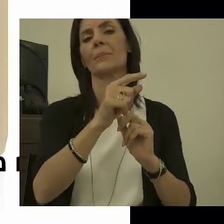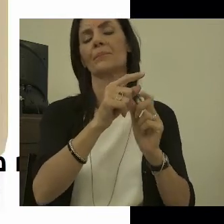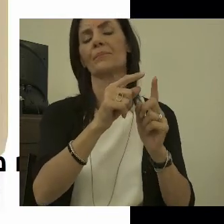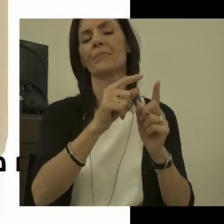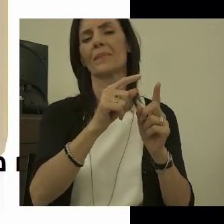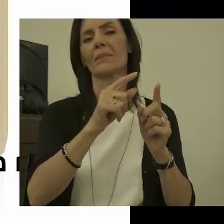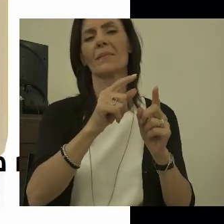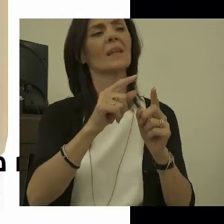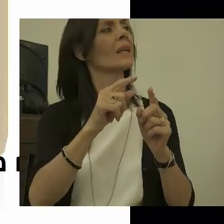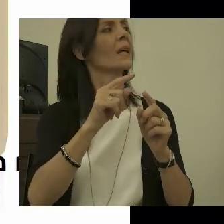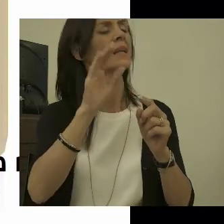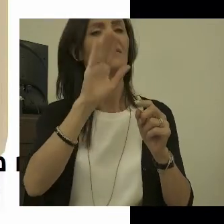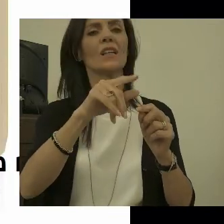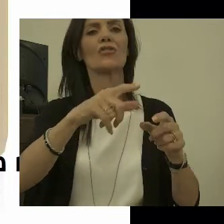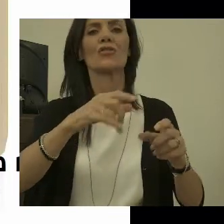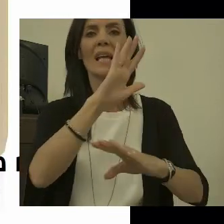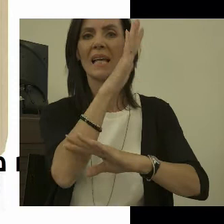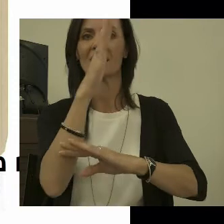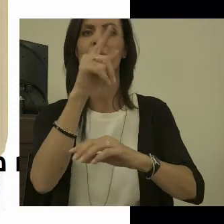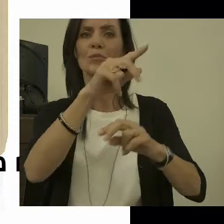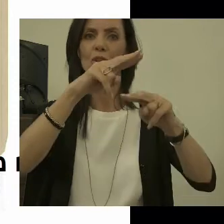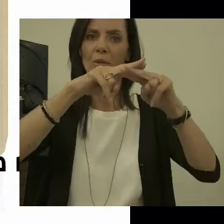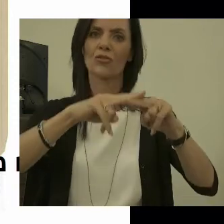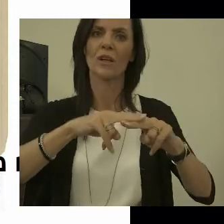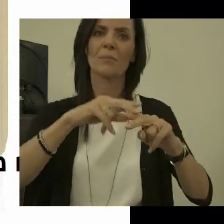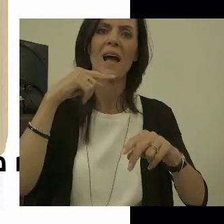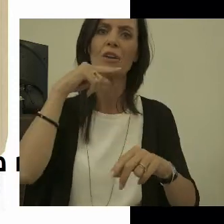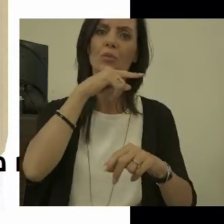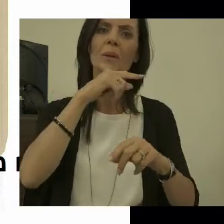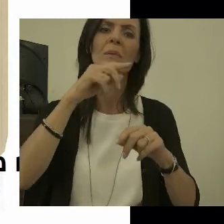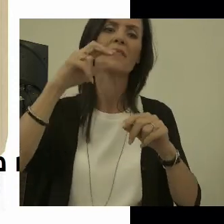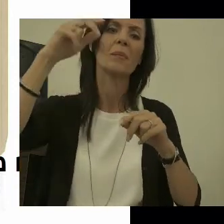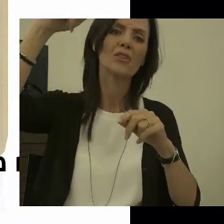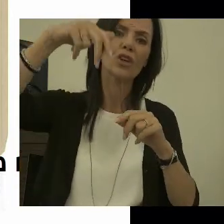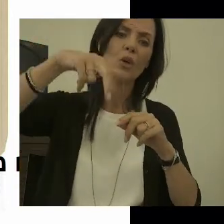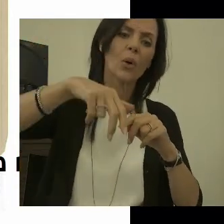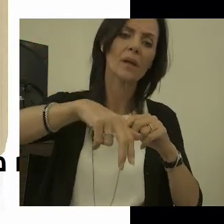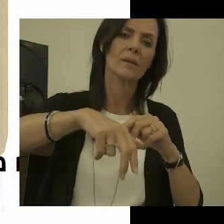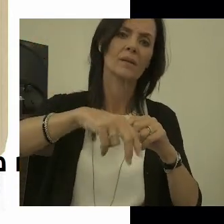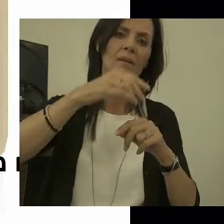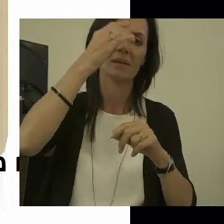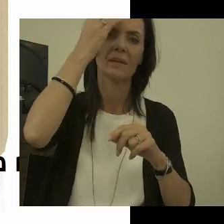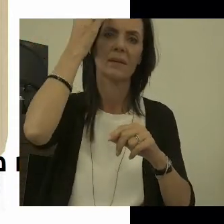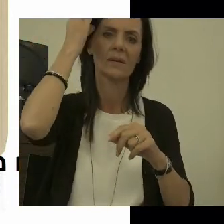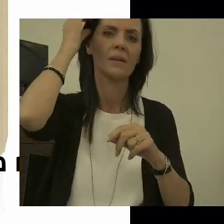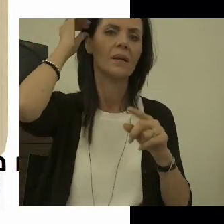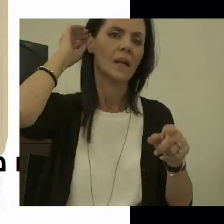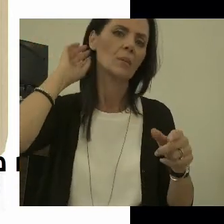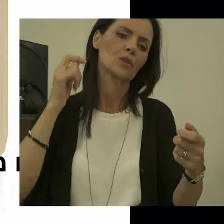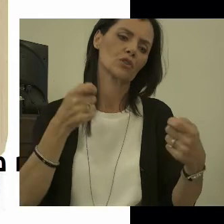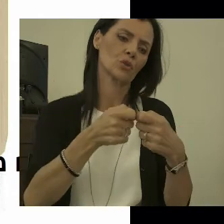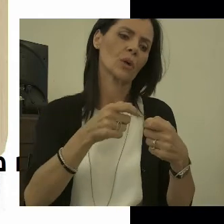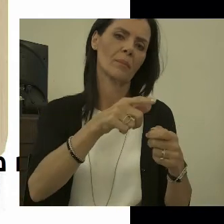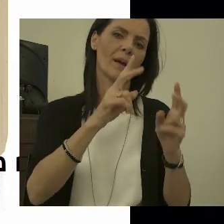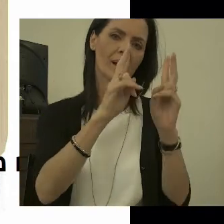פה רואים את העצים שנשארים, האדומים, ואת האלה שיורדים, שהם כמובן קשורים גם לחניה,